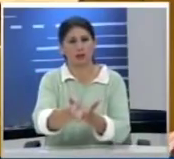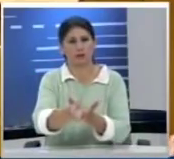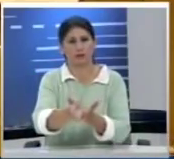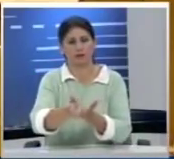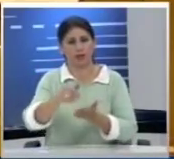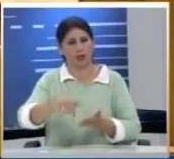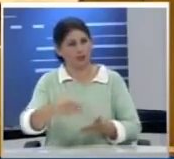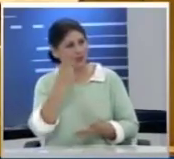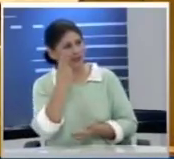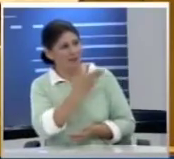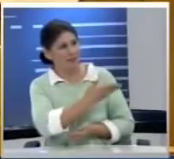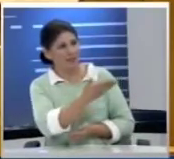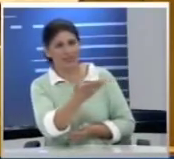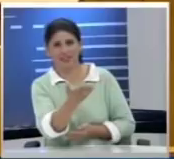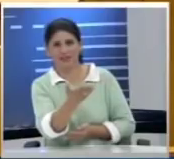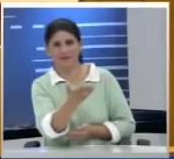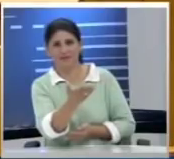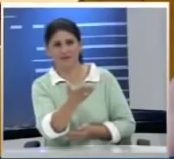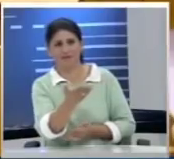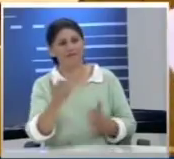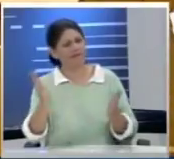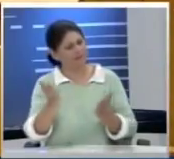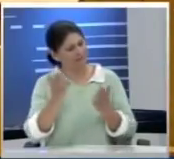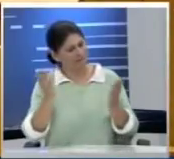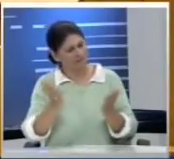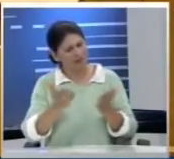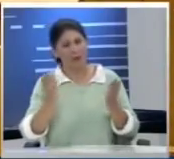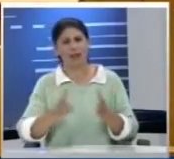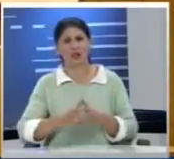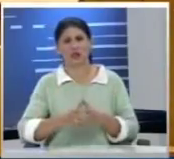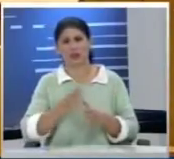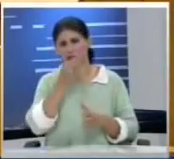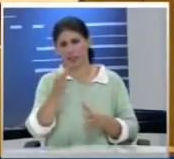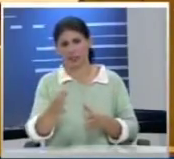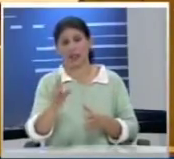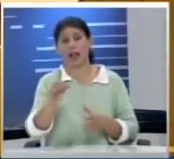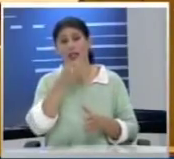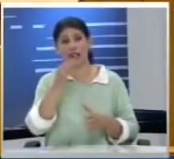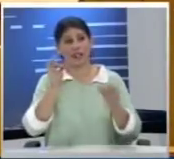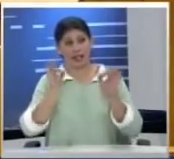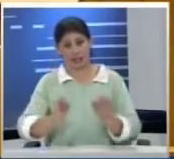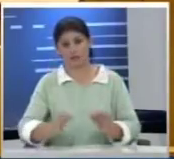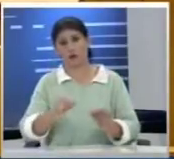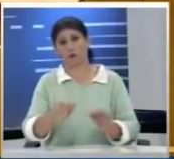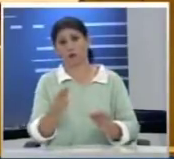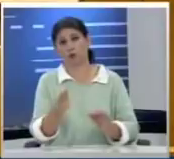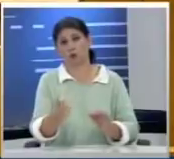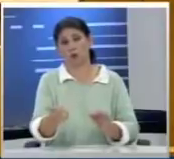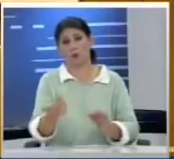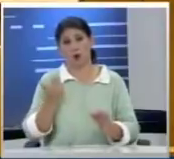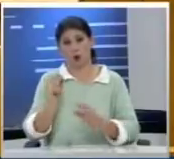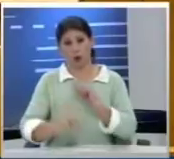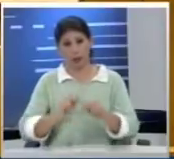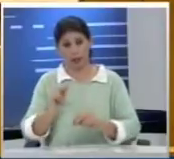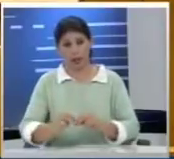τώρα βλέπει εσάς, παρά τα όσα λέγατε, δεν τα λέγατε ακριβώς έτσι προεκλογικά, ο κ.